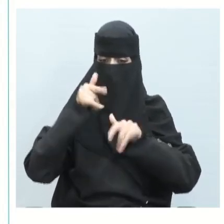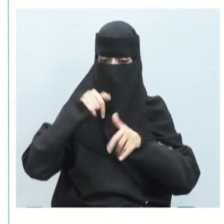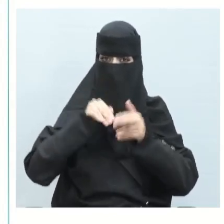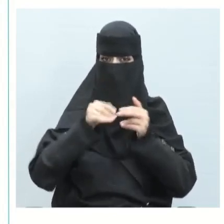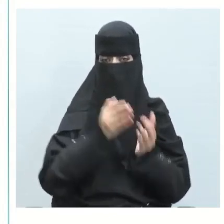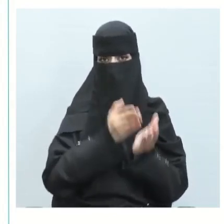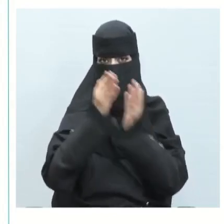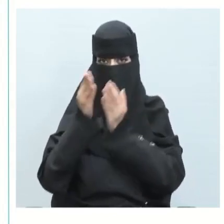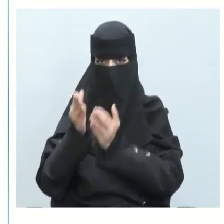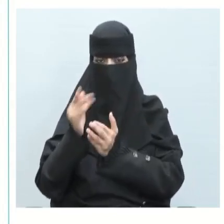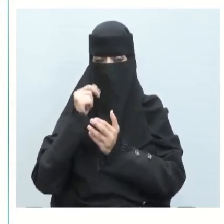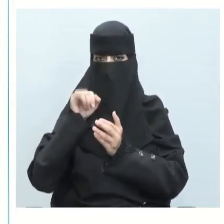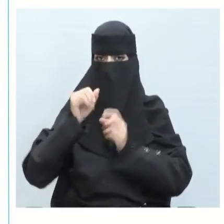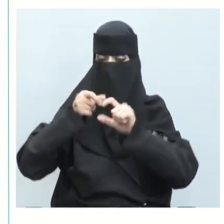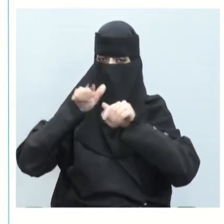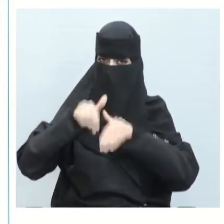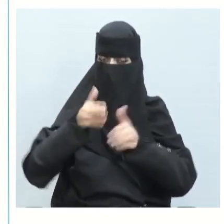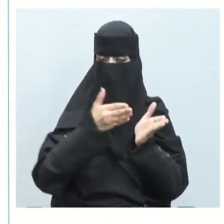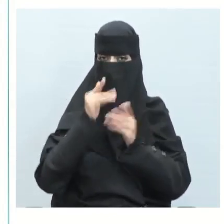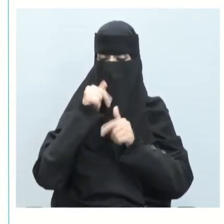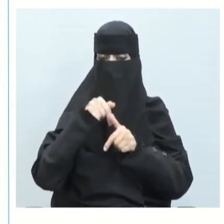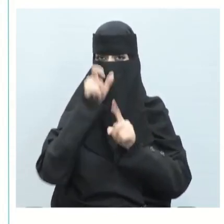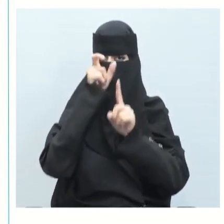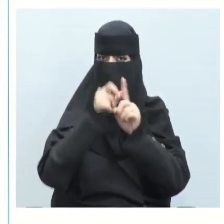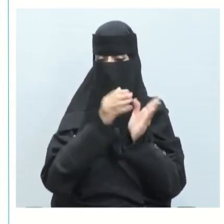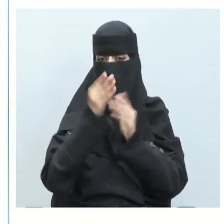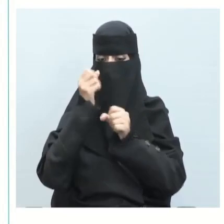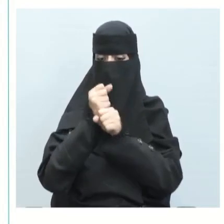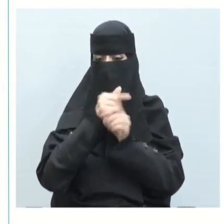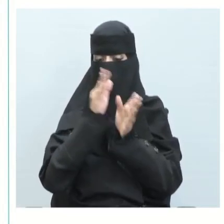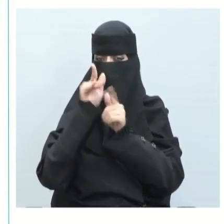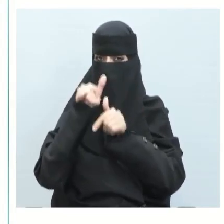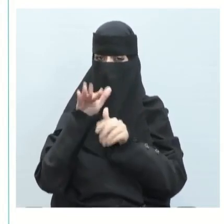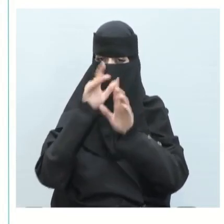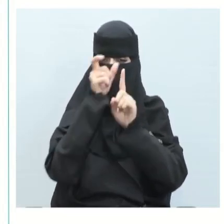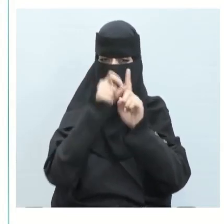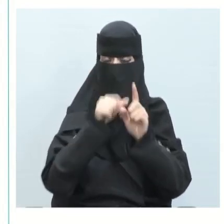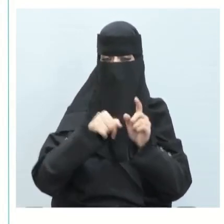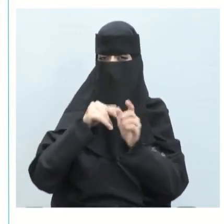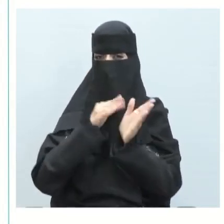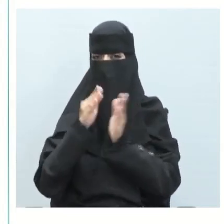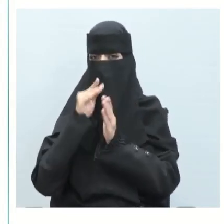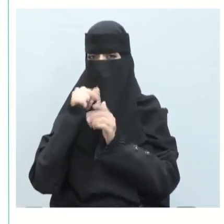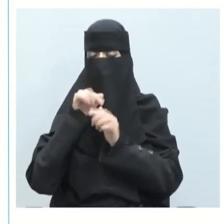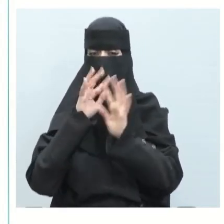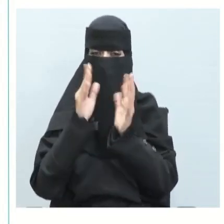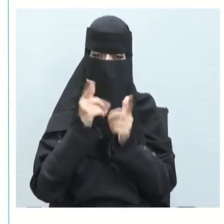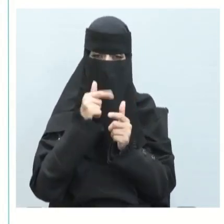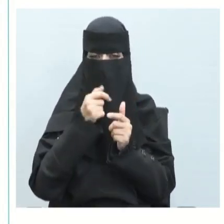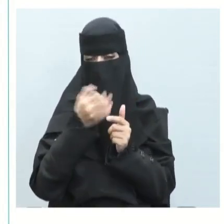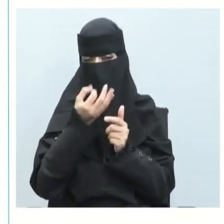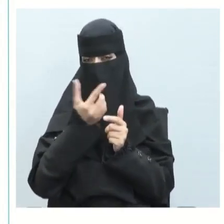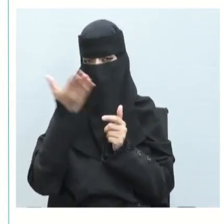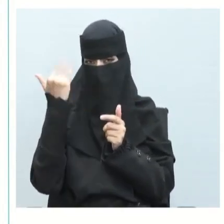الضيافه المؤسسيه التي تقدمها المنظمات لعملاء لموظفين لاصحاب المصلحه بشكل قد يكون